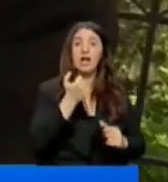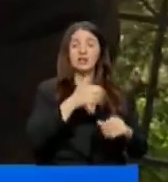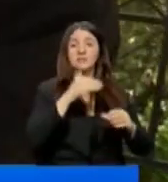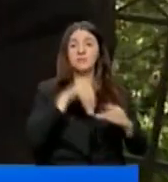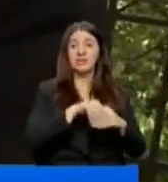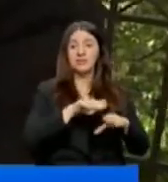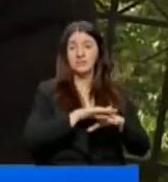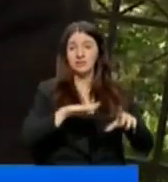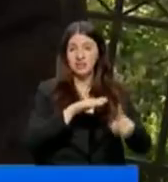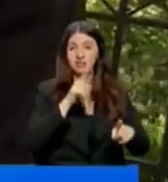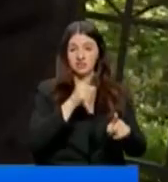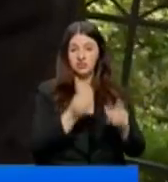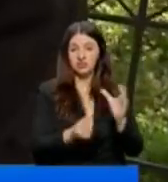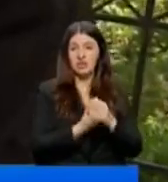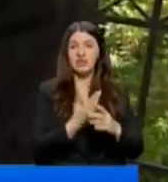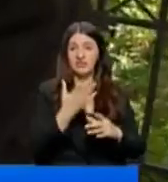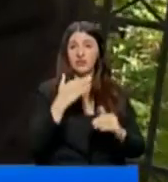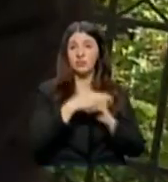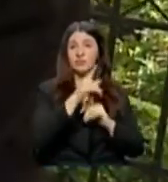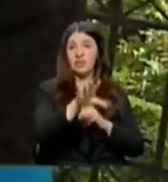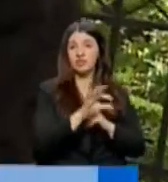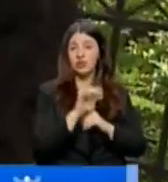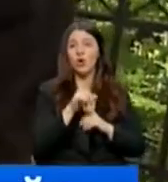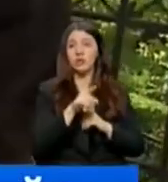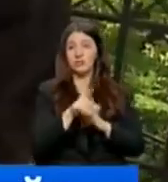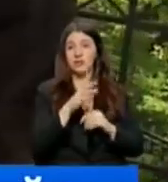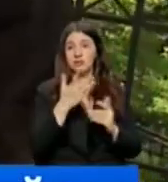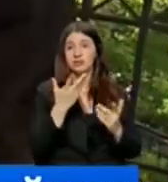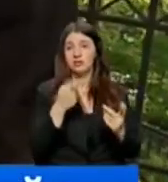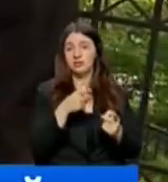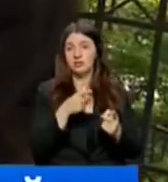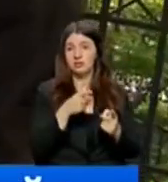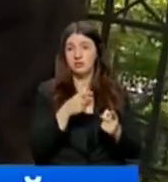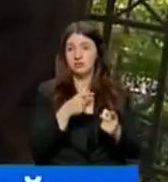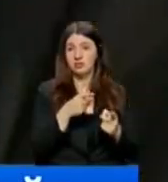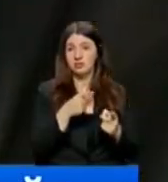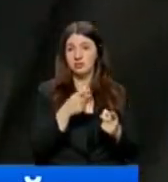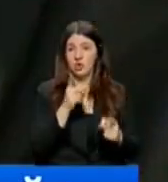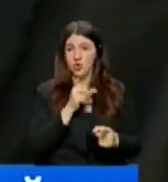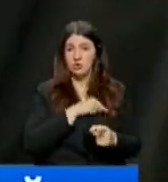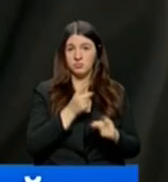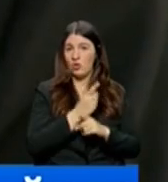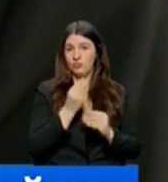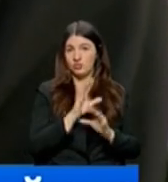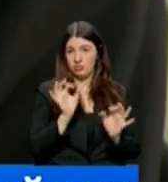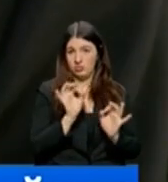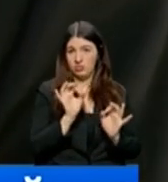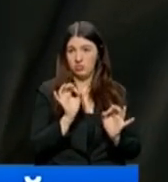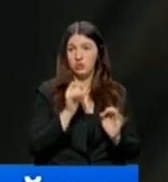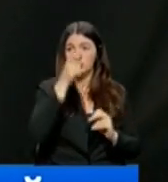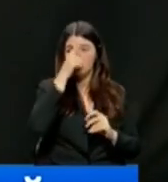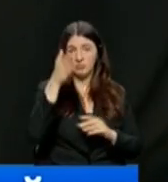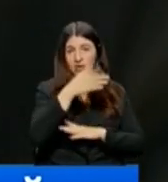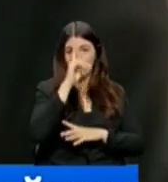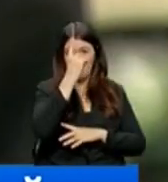partili masadan siz çıkarsanız ve halkımız sizi seçerse o zaman siz rozet falan olmayacak değil mi? Türk bayrağı